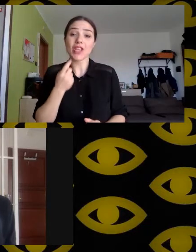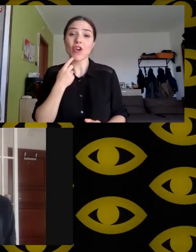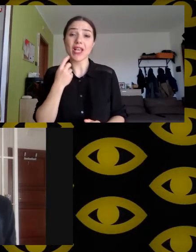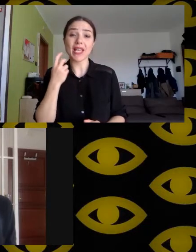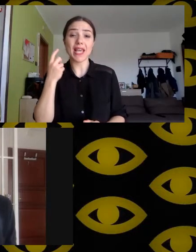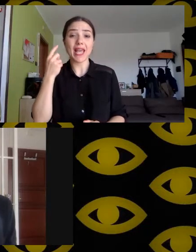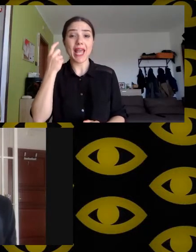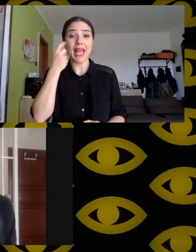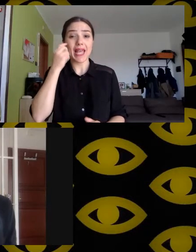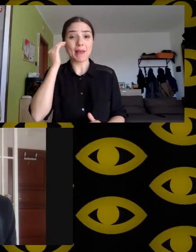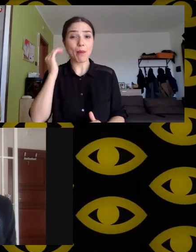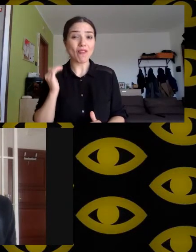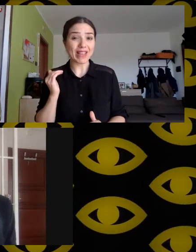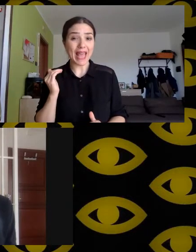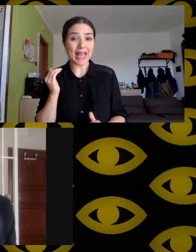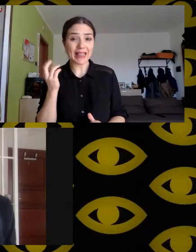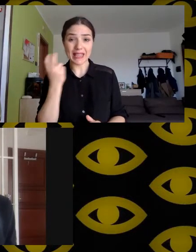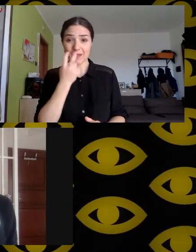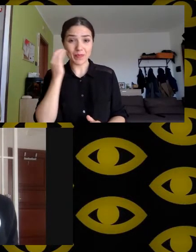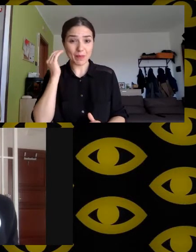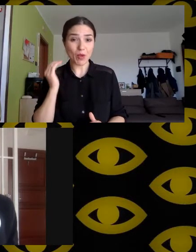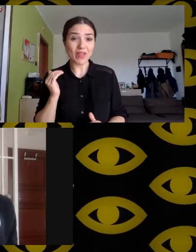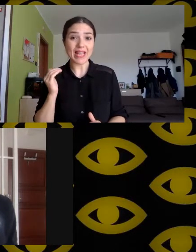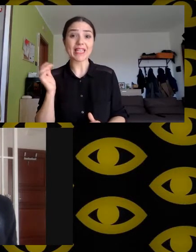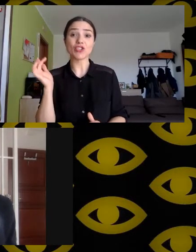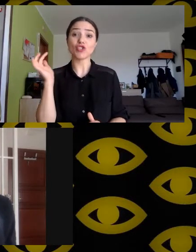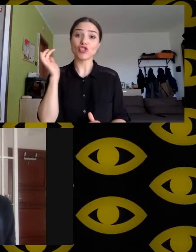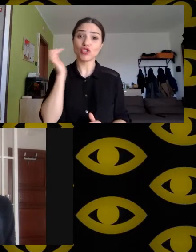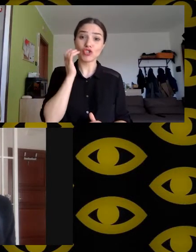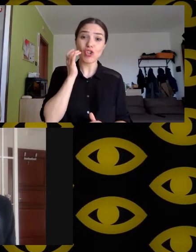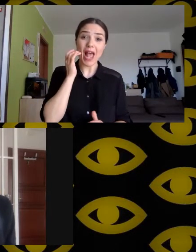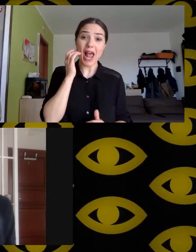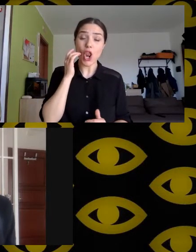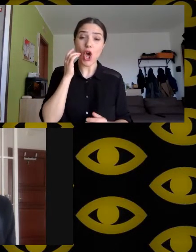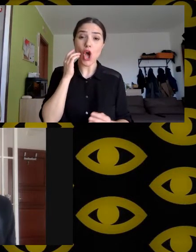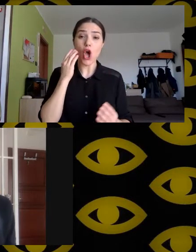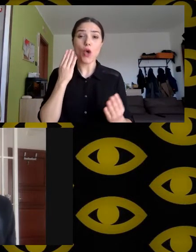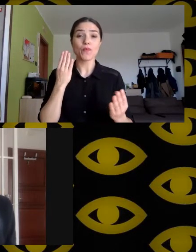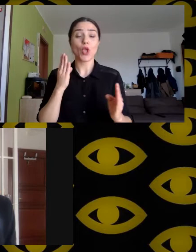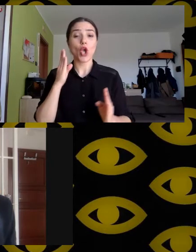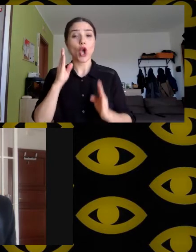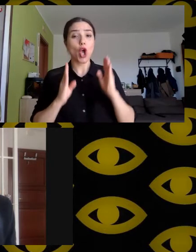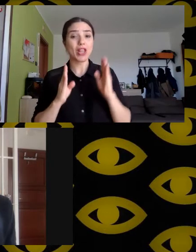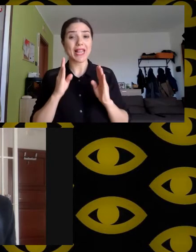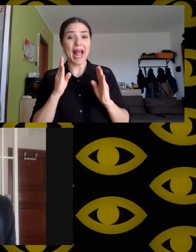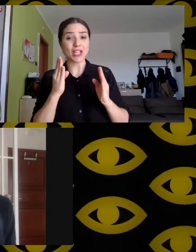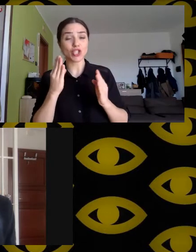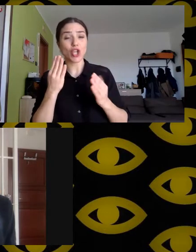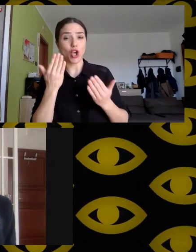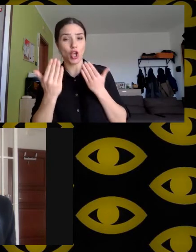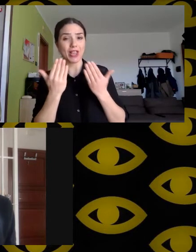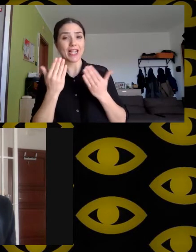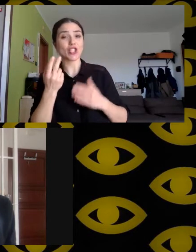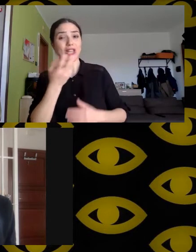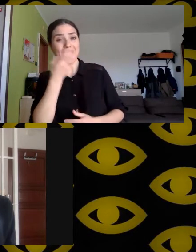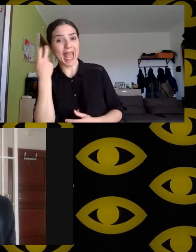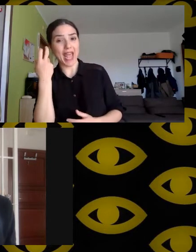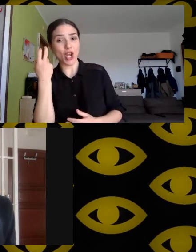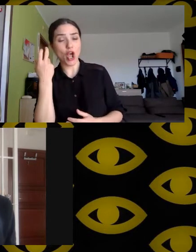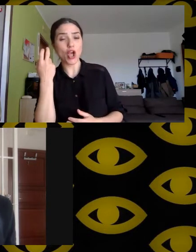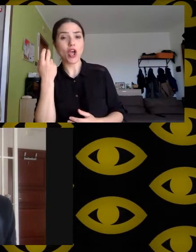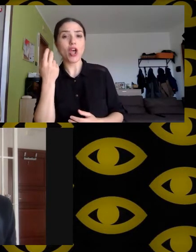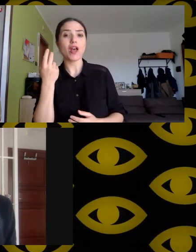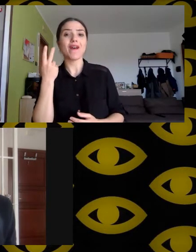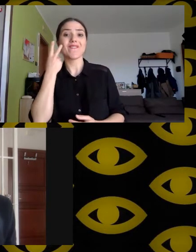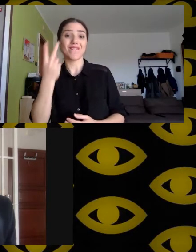giallo, soprattutto appunto se in contrasto con il nero, è il colore che vedono meglio. Mica per niente anche le insegne di